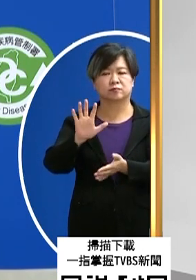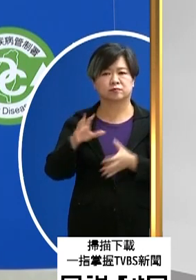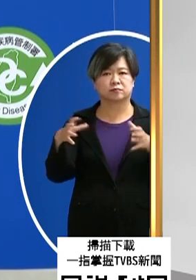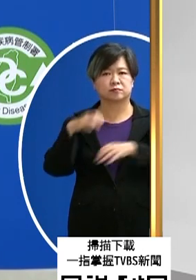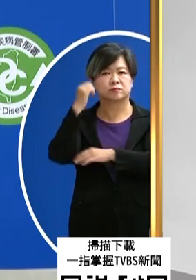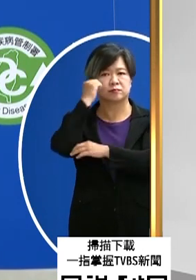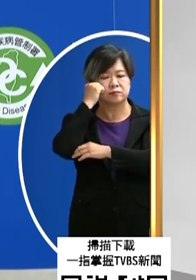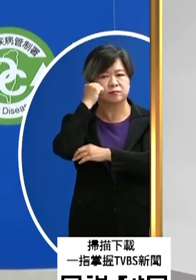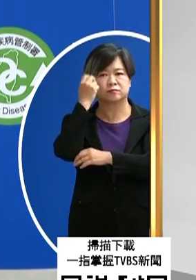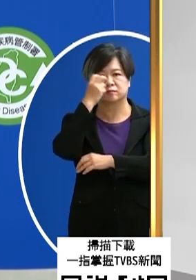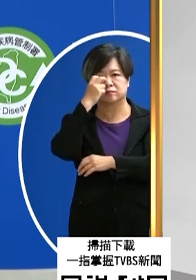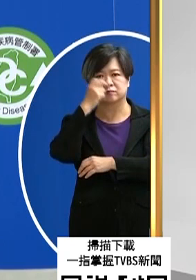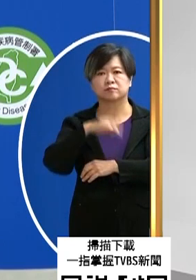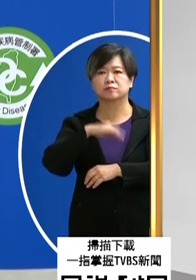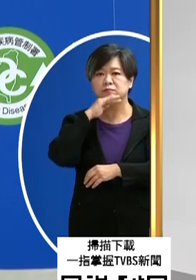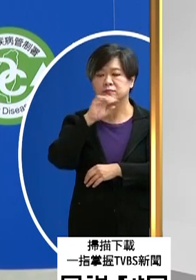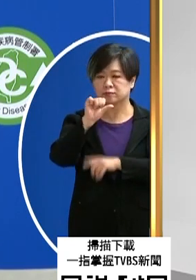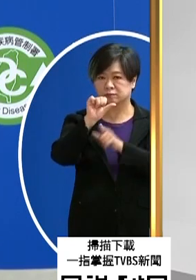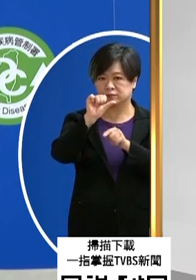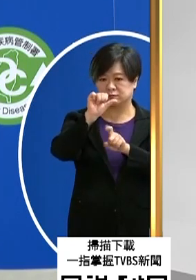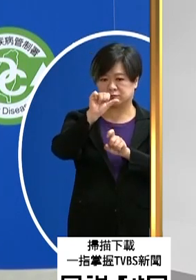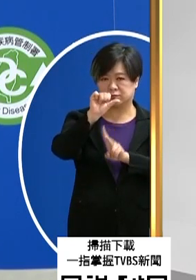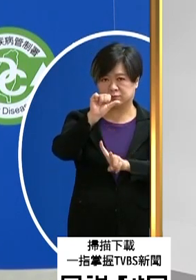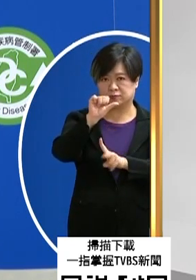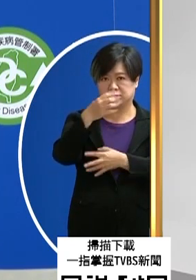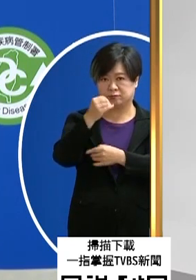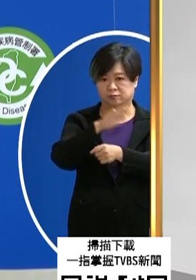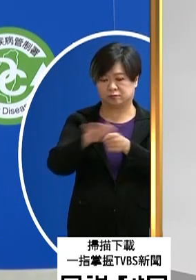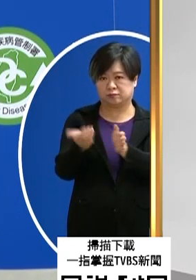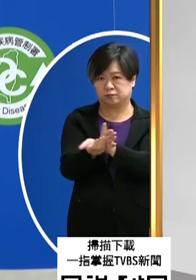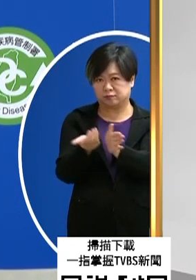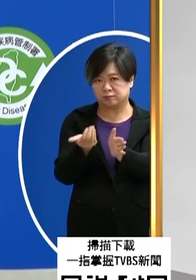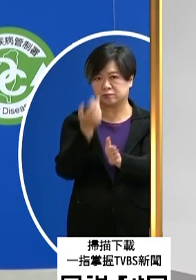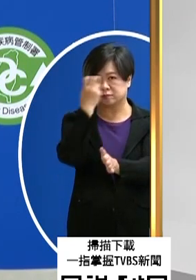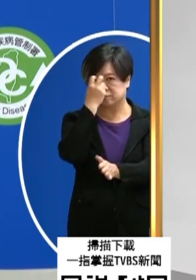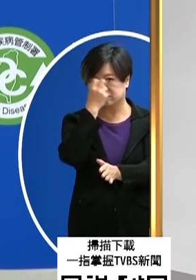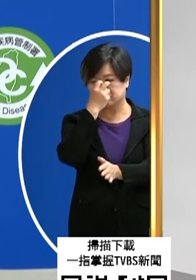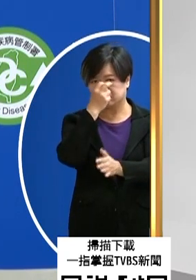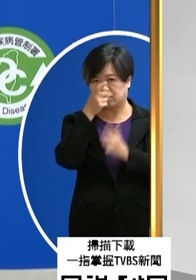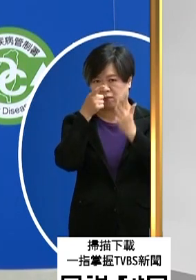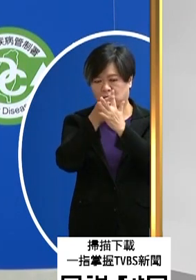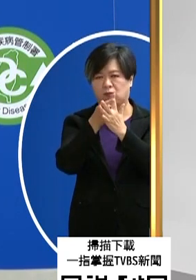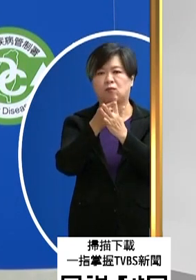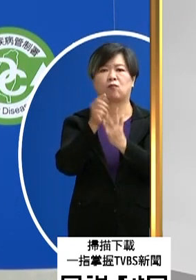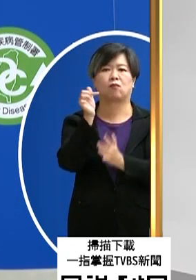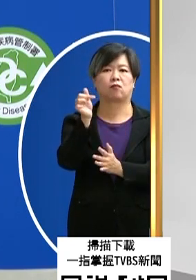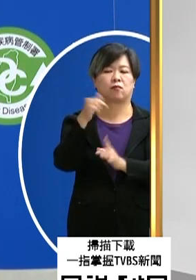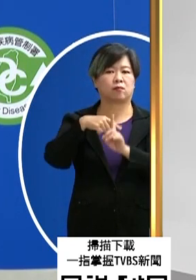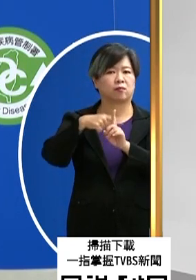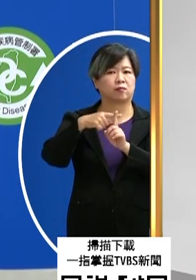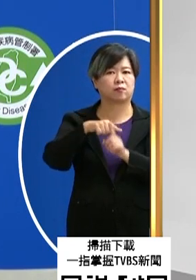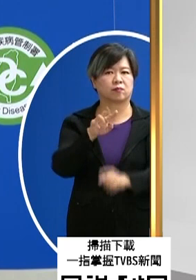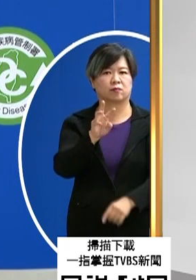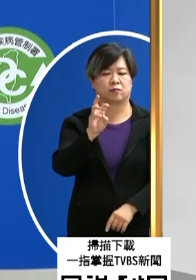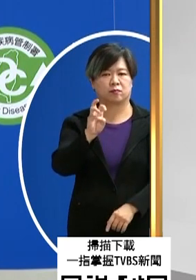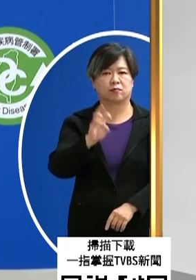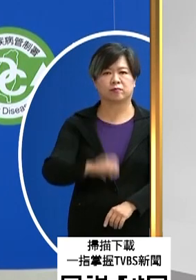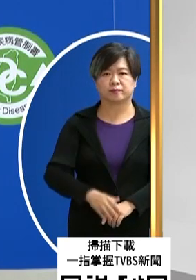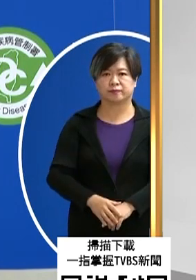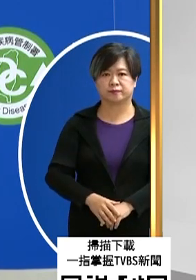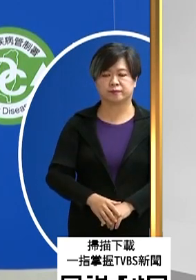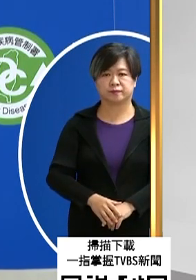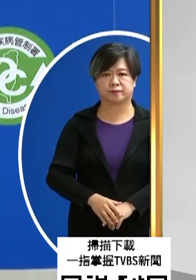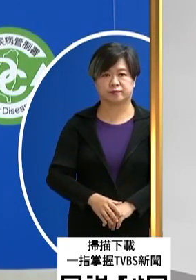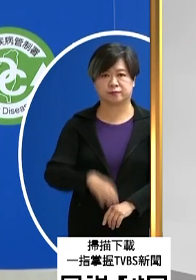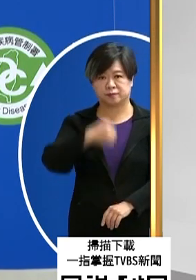负责要告诉我们最新的防疫动态，不是吗？不然开了记者会干什么呢？其实以前也曾经过晚上11、12点再开记者